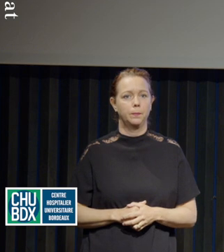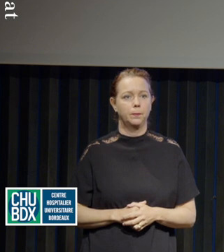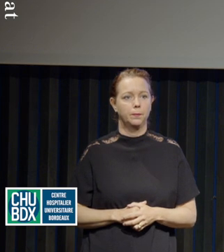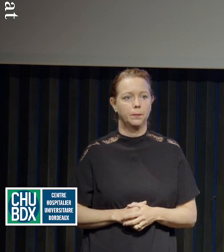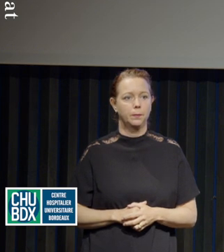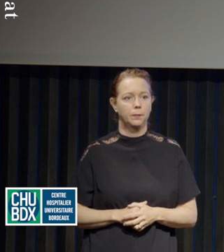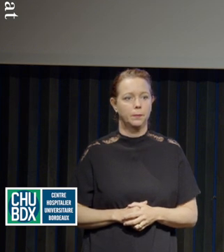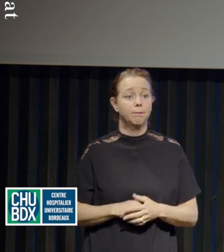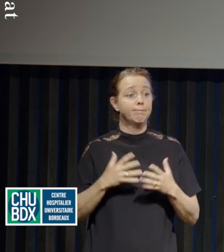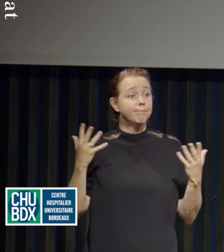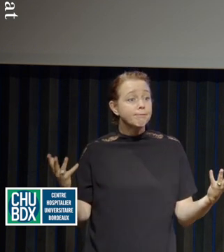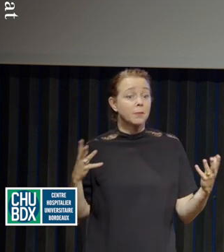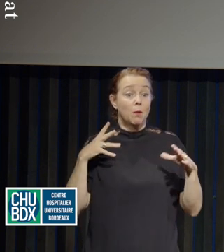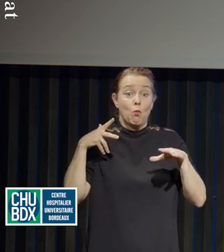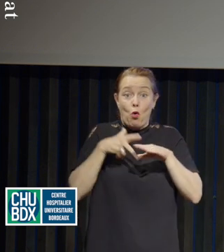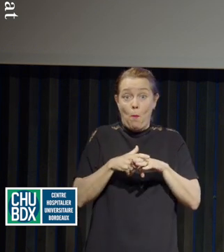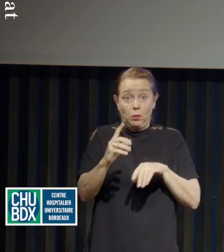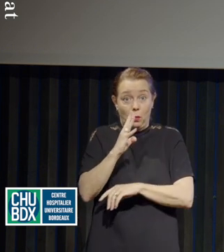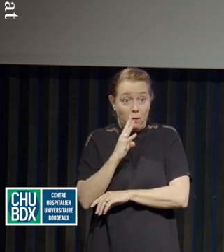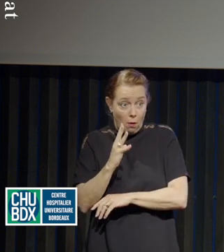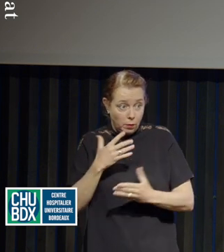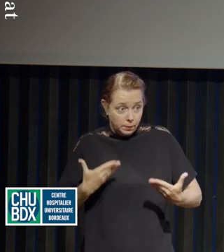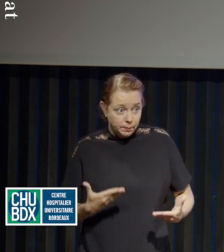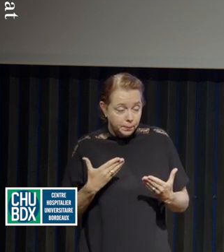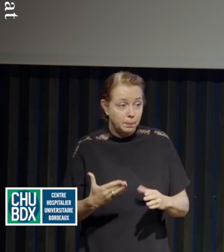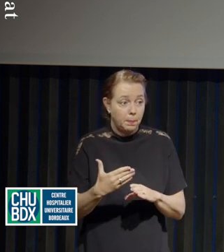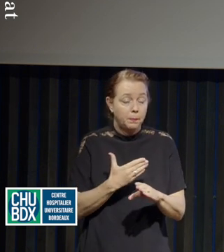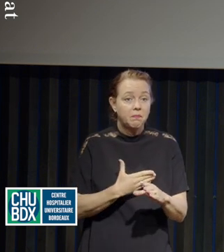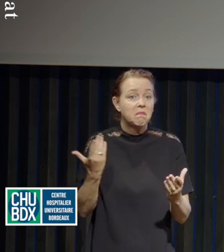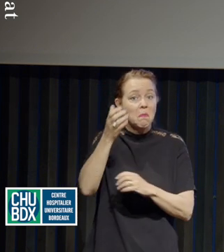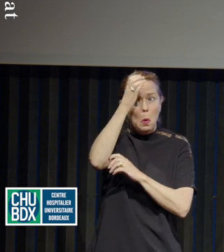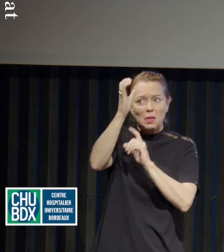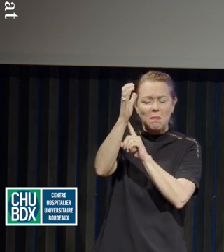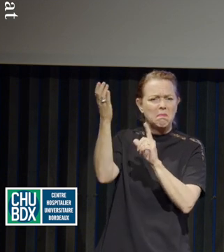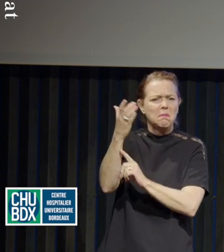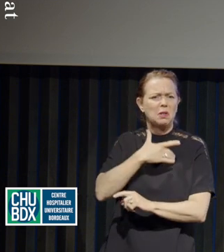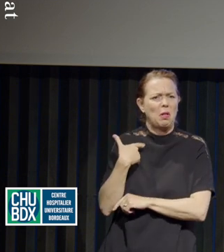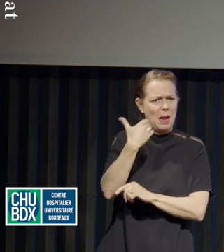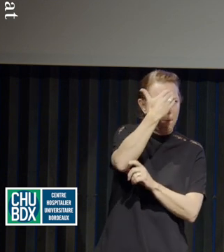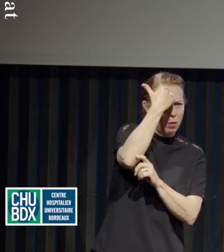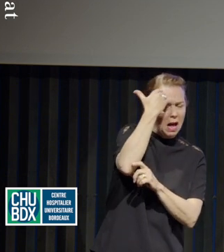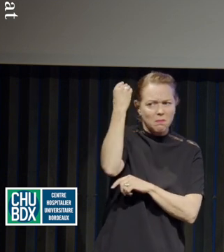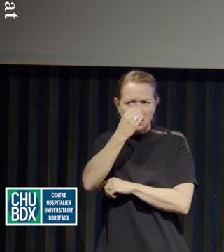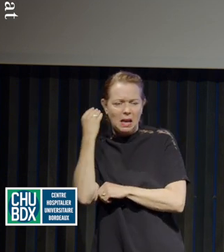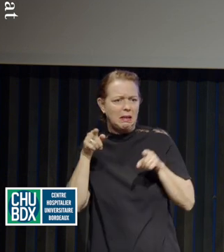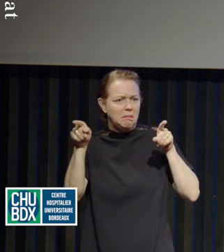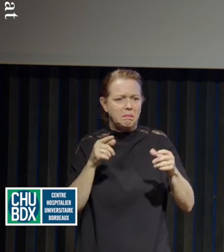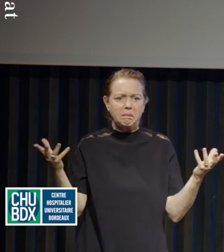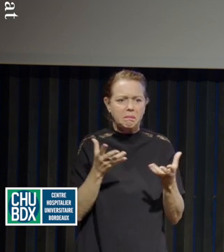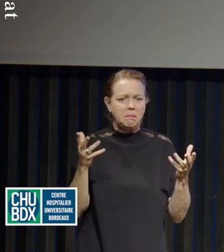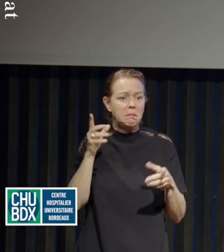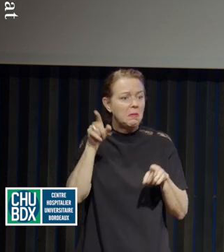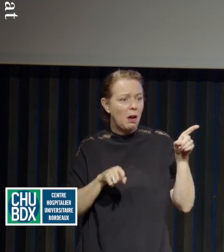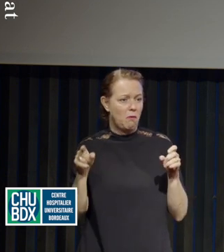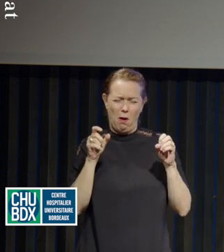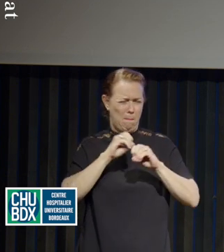Pour débuter, il me semble important de définir quels sont ces concepts, la santé mentale et la psychiatrie, parce que leurs frontières ne sont pas toujours